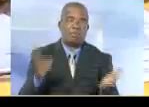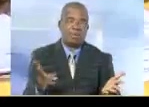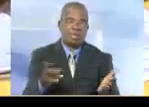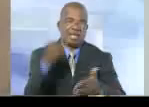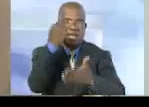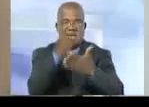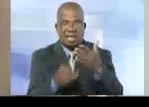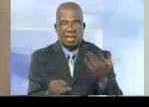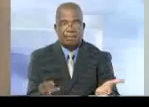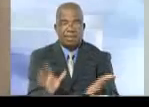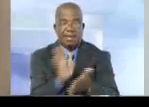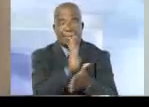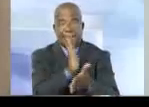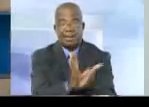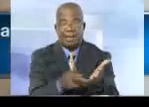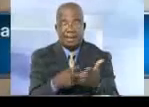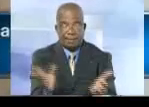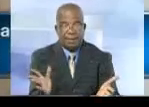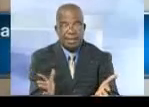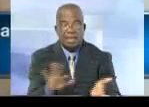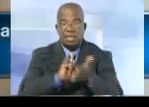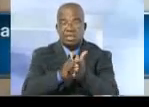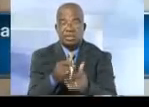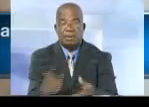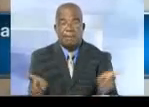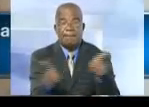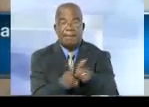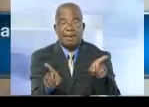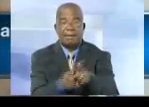en cours. Aujourd'hui, pratiquement